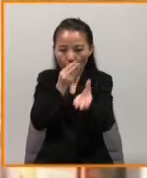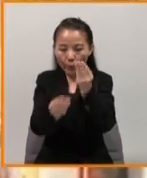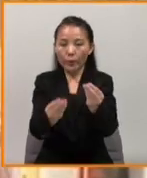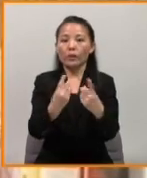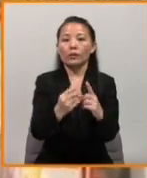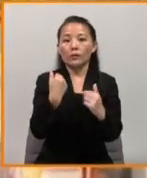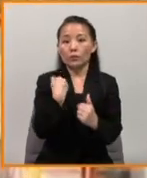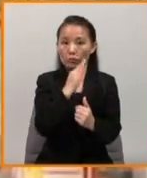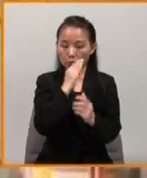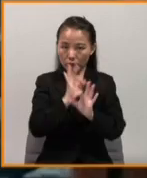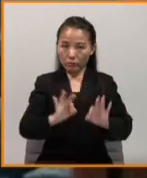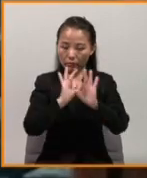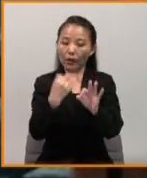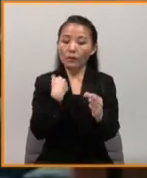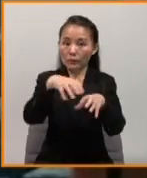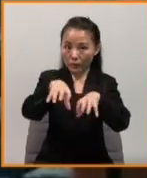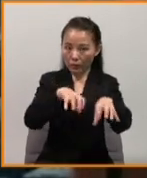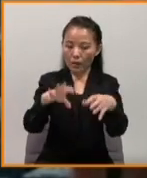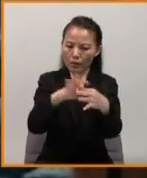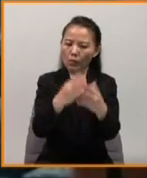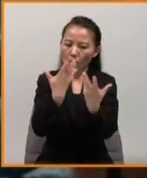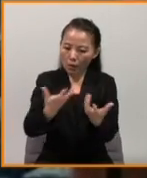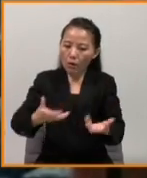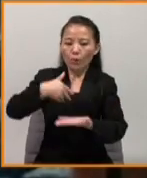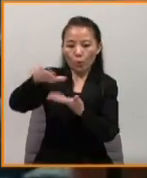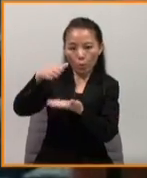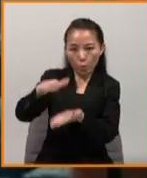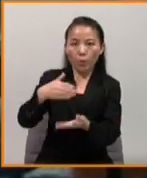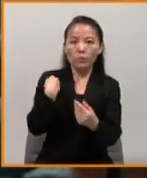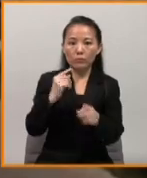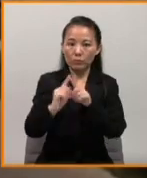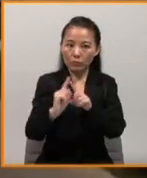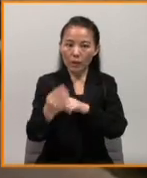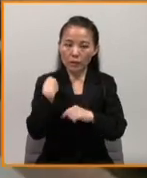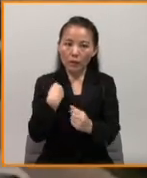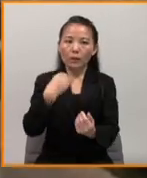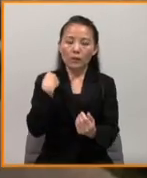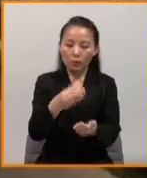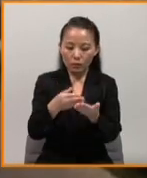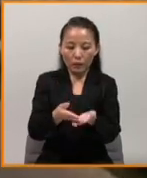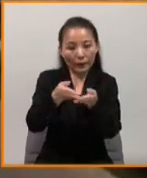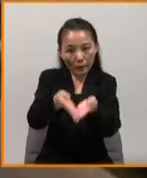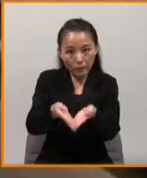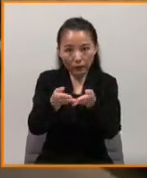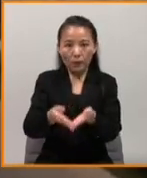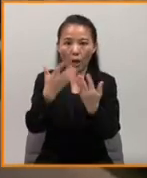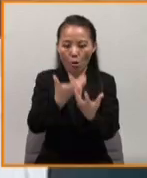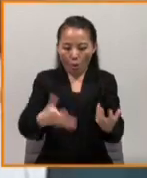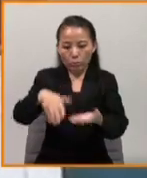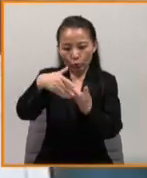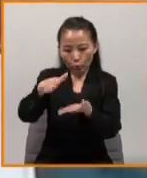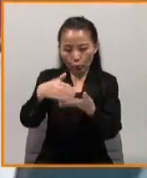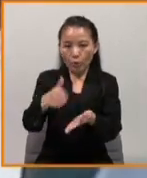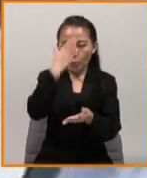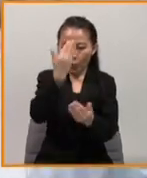นอกจากนี้ต้องมีการบริหารจัดการด้านการขนส่งที่ดีโดยใช้ประโยชน์จากการขนส่งทางน้ำเพื่อลดต้นทุนพร้อม